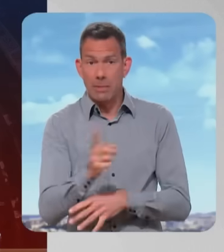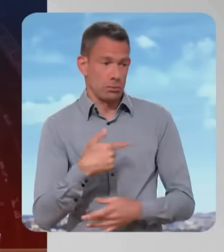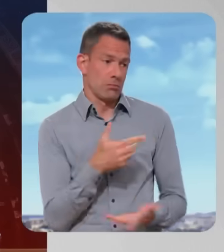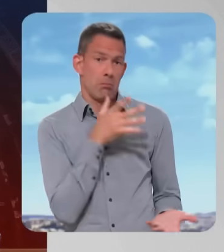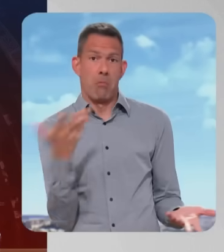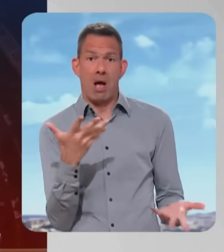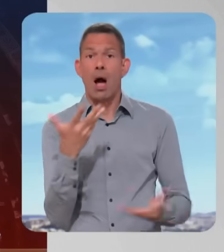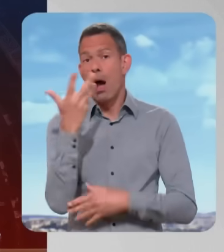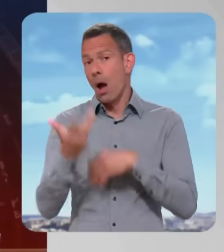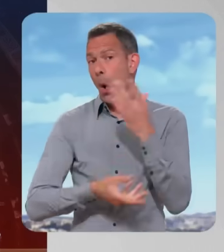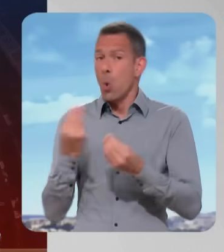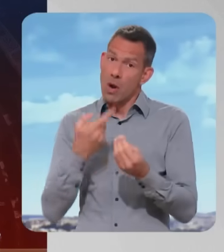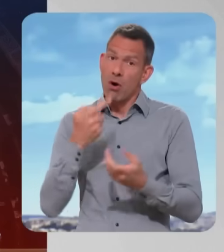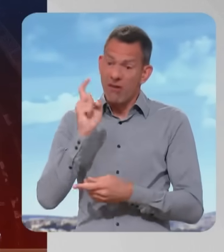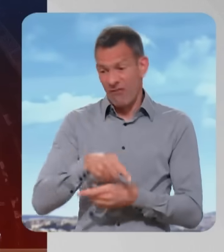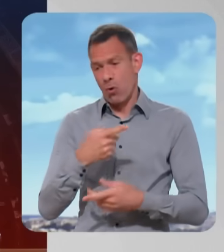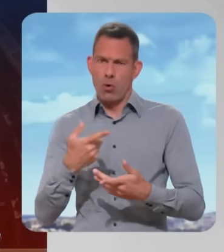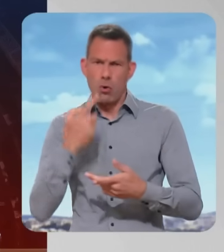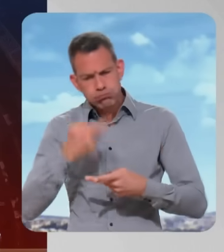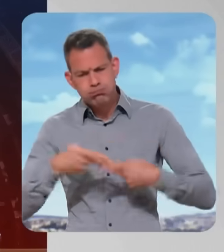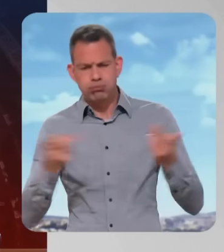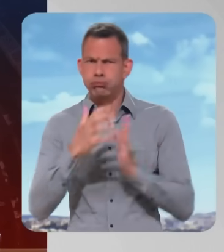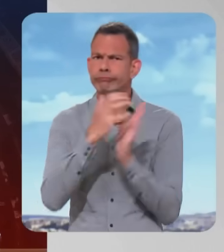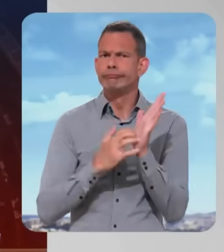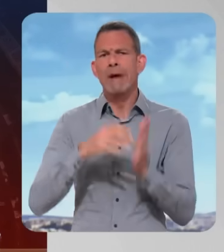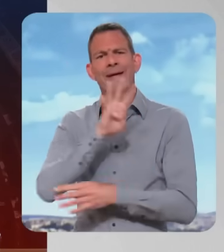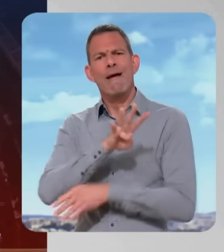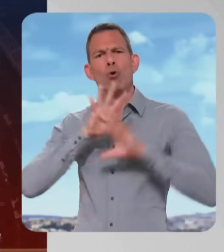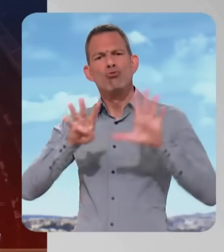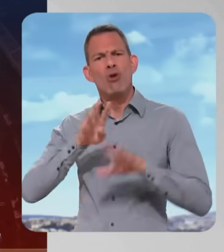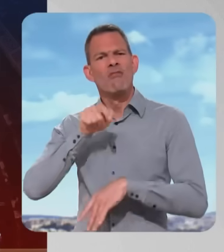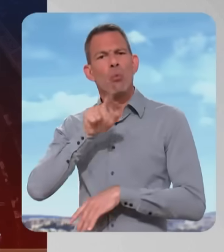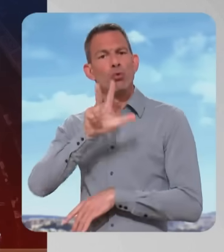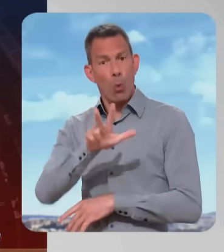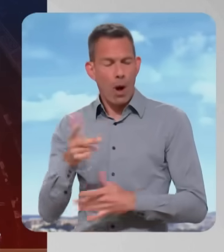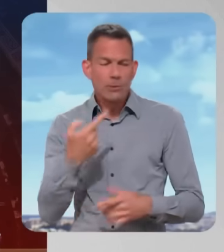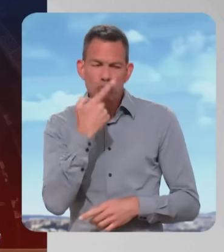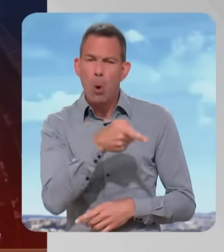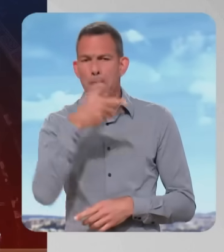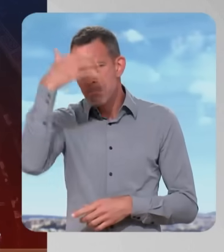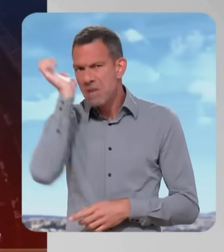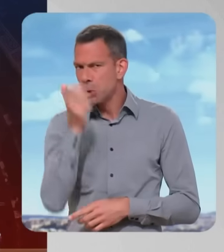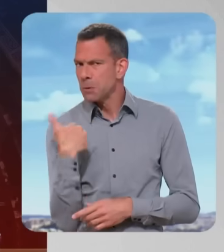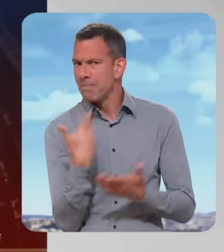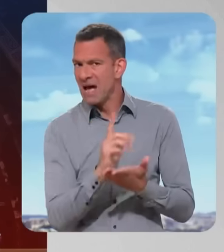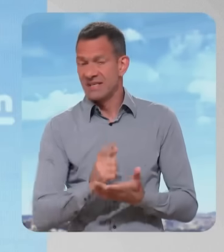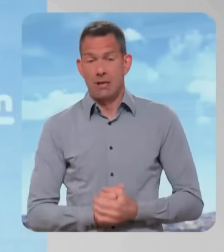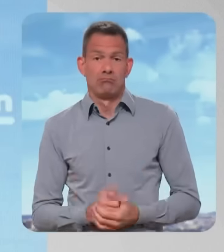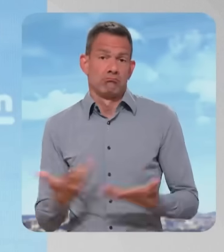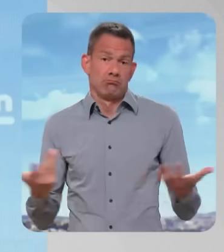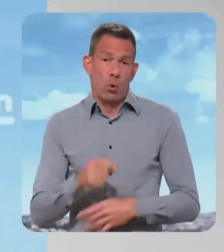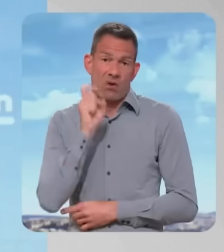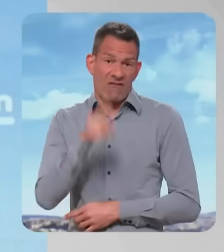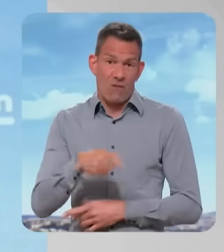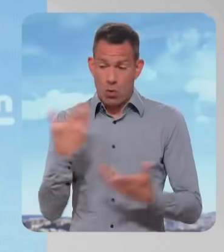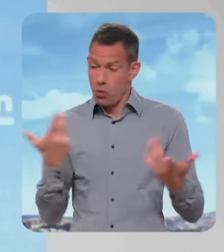sauf à gouverner à coup de 493 mais je ne crois pas que ce soit l'inttention de Jean-Luc Mélenchon donc il va falloir de toute façon